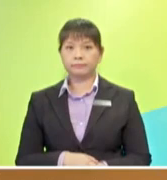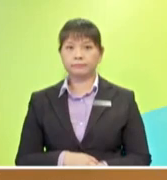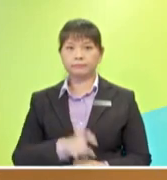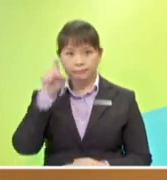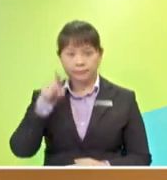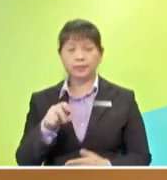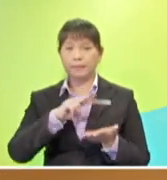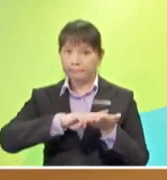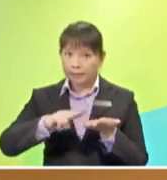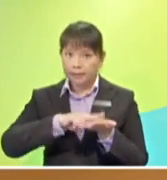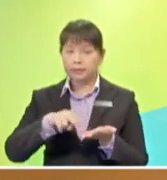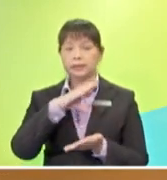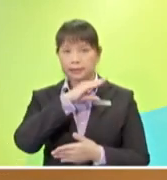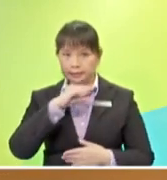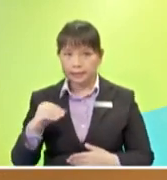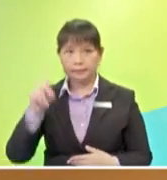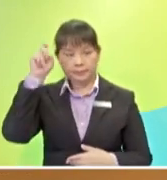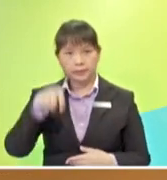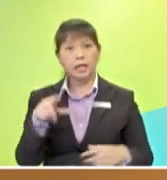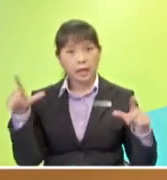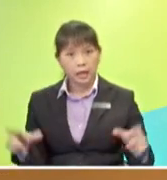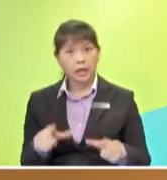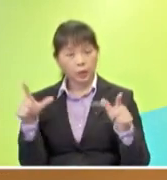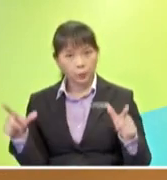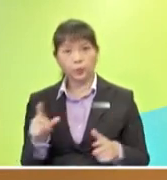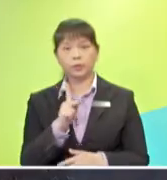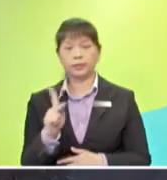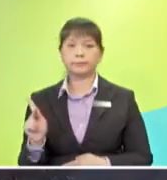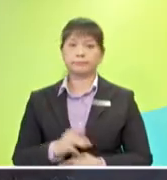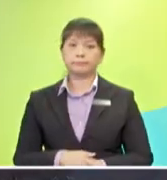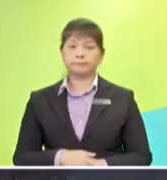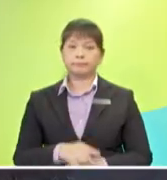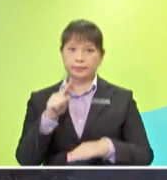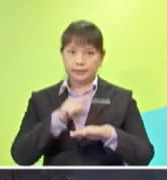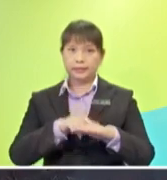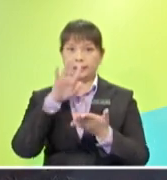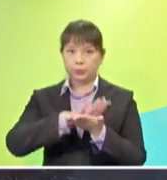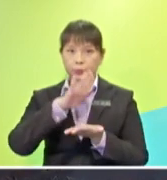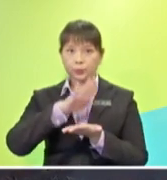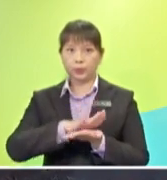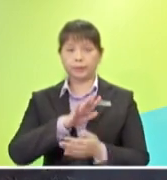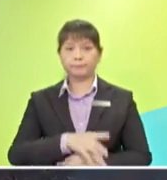kalau baca saja tak cukup kita mesti amalkan juga di sekolah